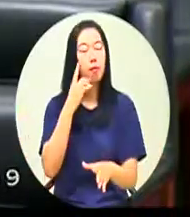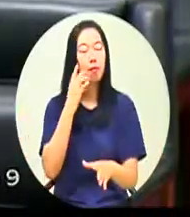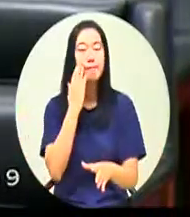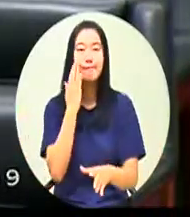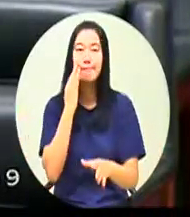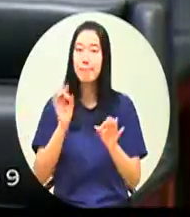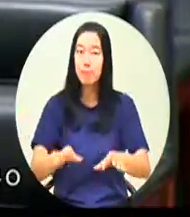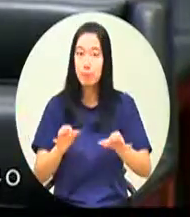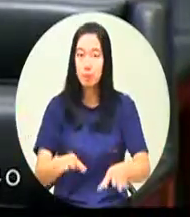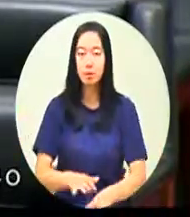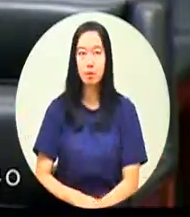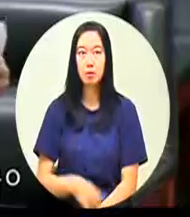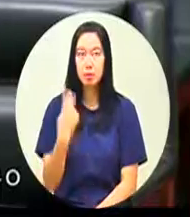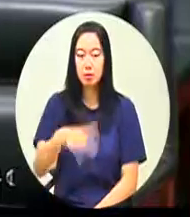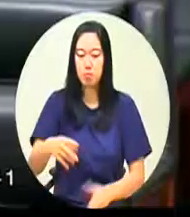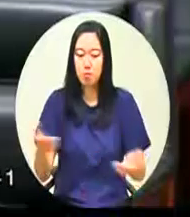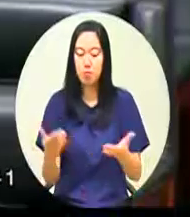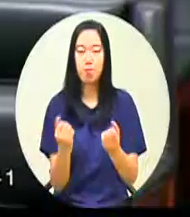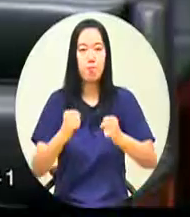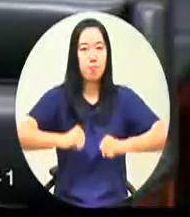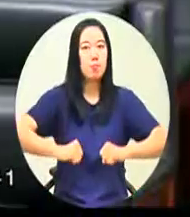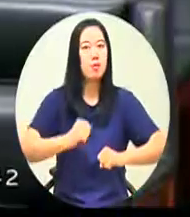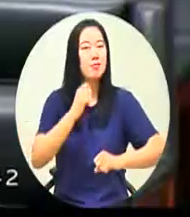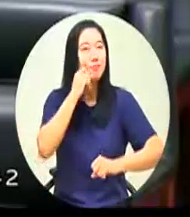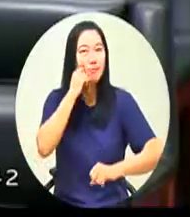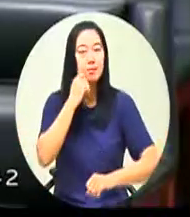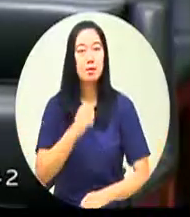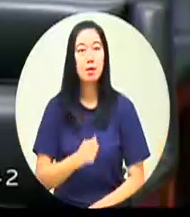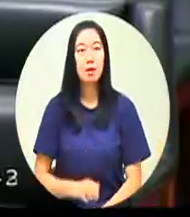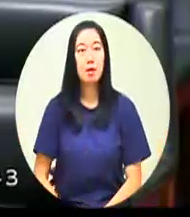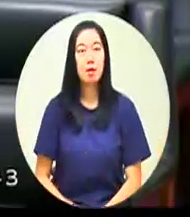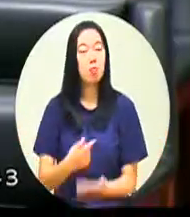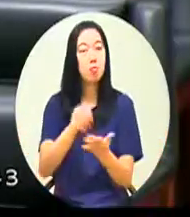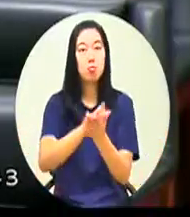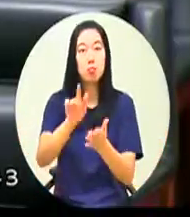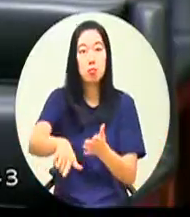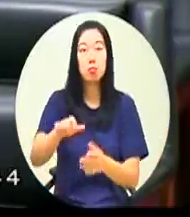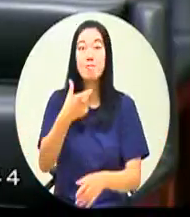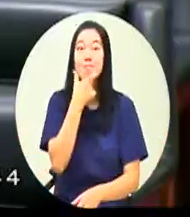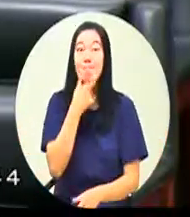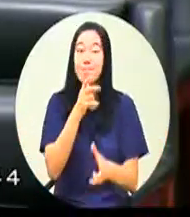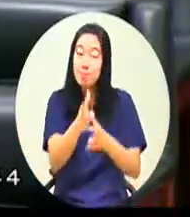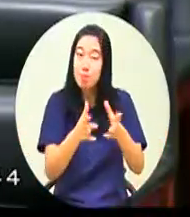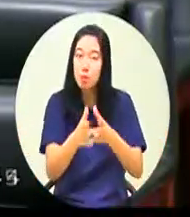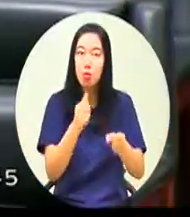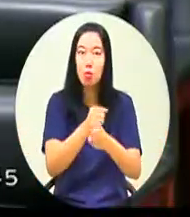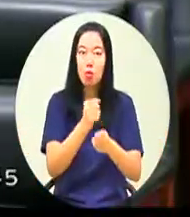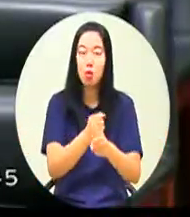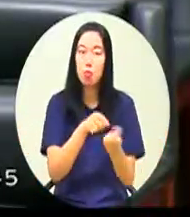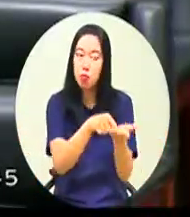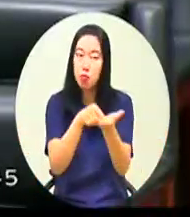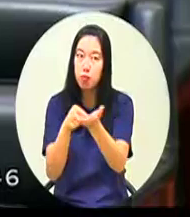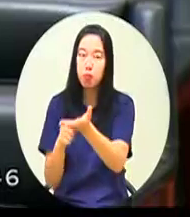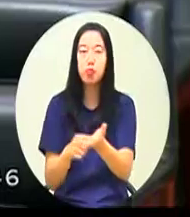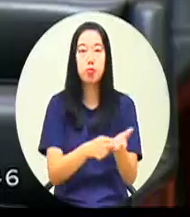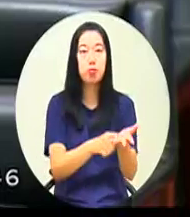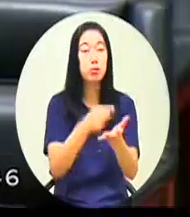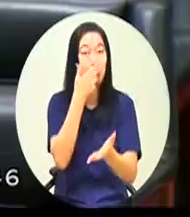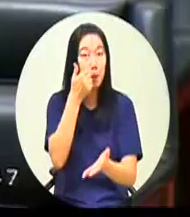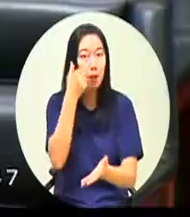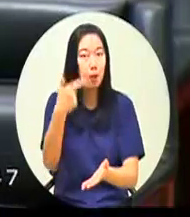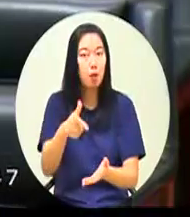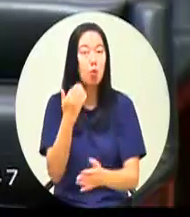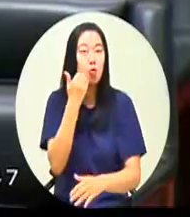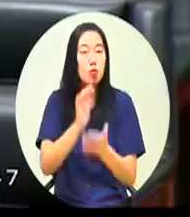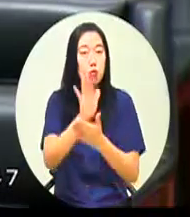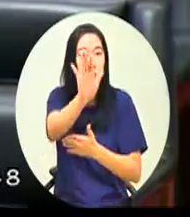当，要过来拓宽哦，要过做较宽哦，较困难。 好。 啊，不如因为咱遐即种糖厂地嘛，好处理嘛。假使咱后盖若无底水